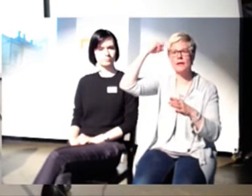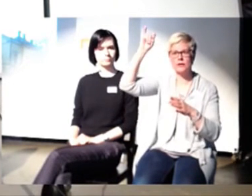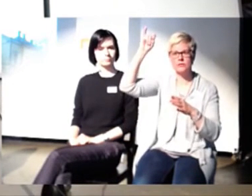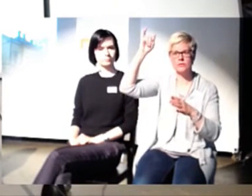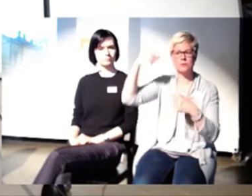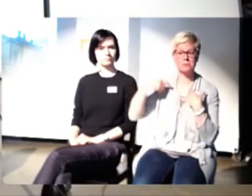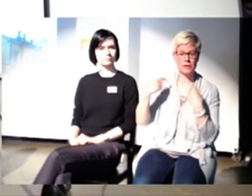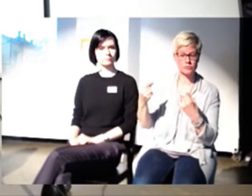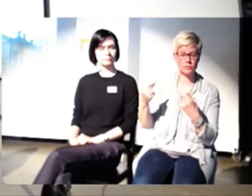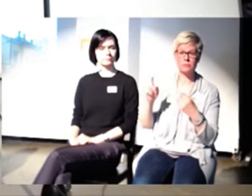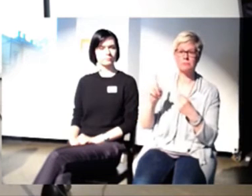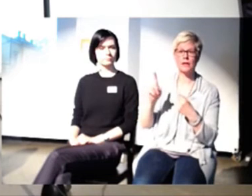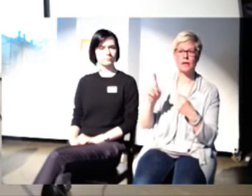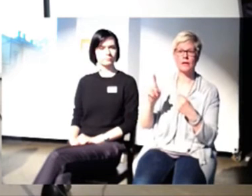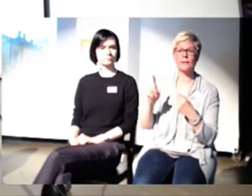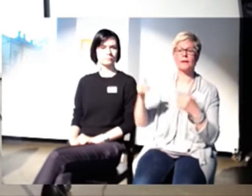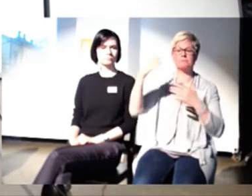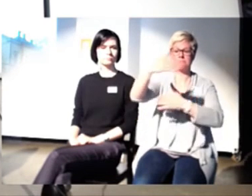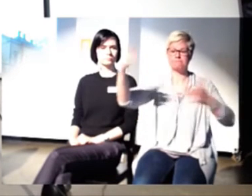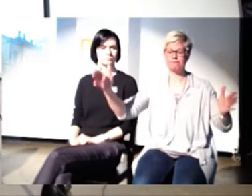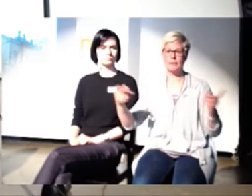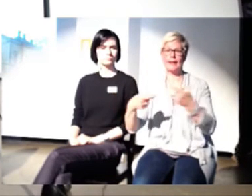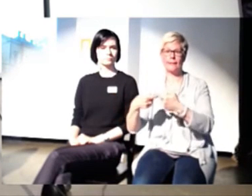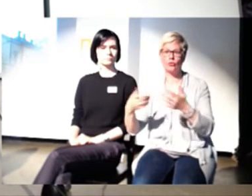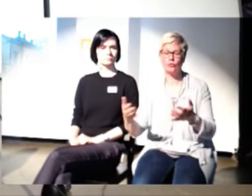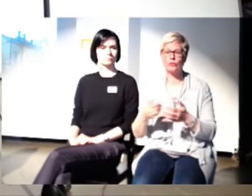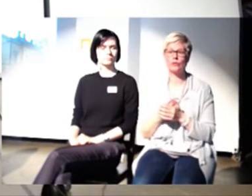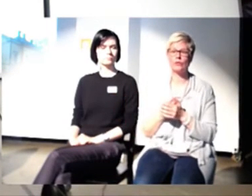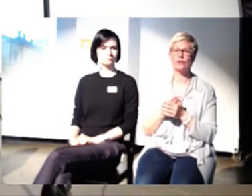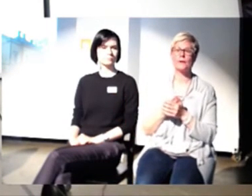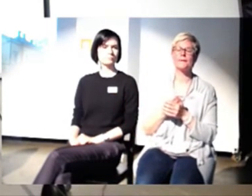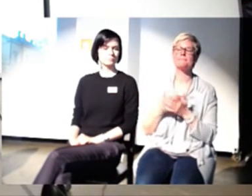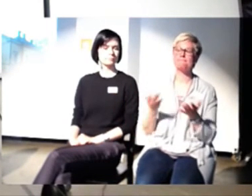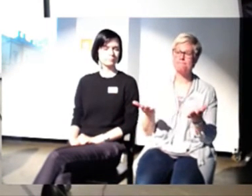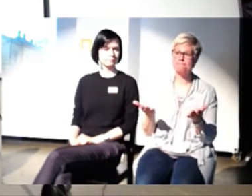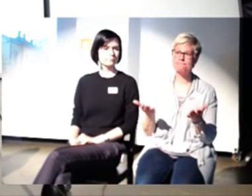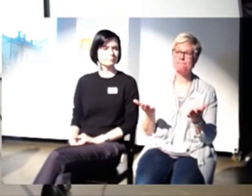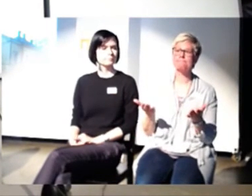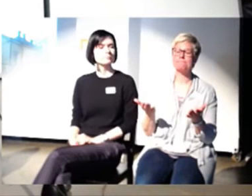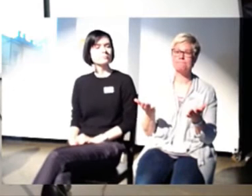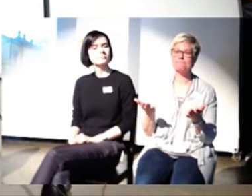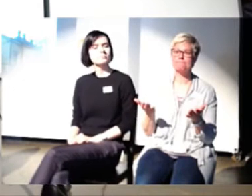nimenomaan liittyisi tähän kehykseen sitten. Ja siitä